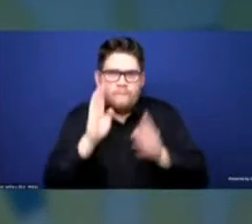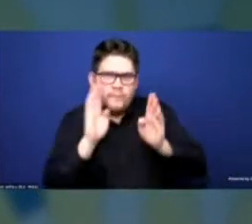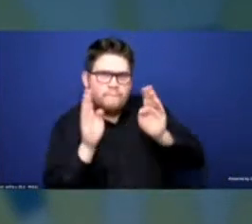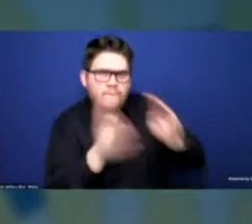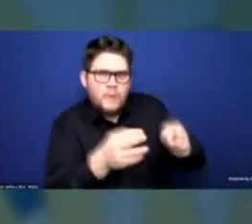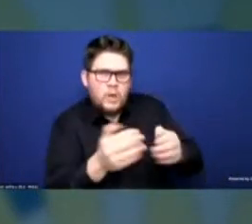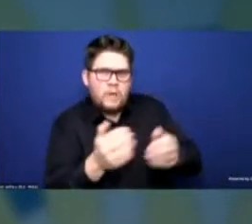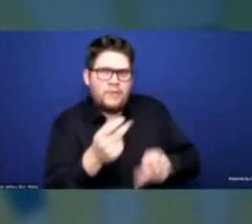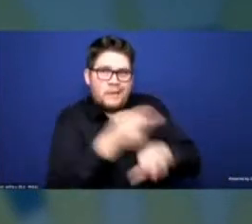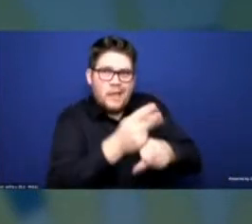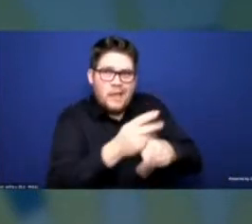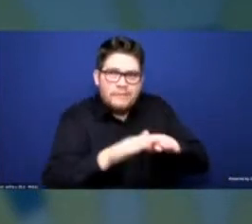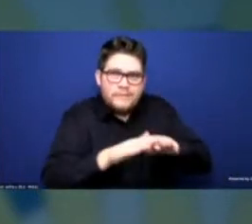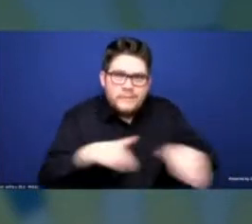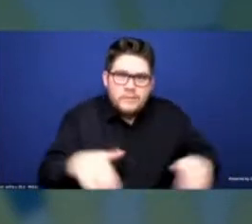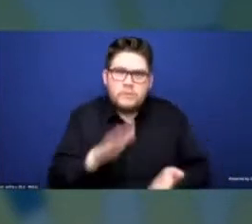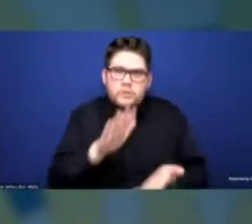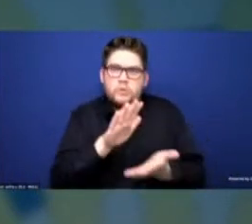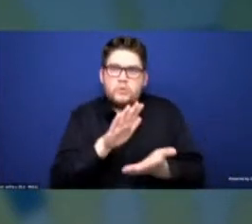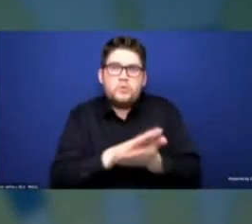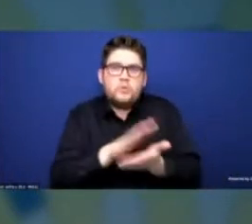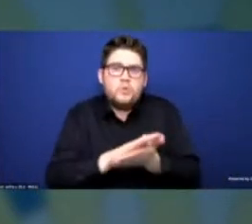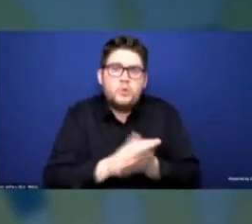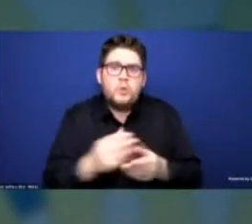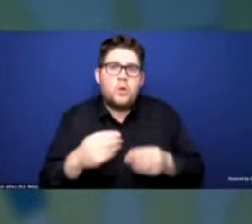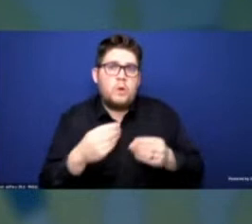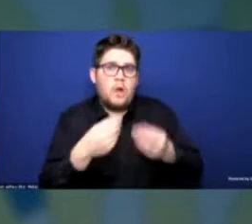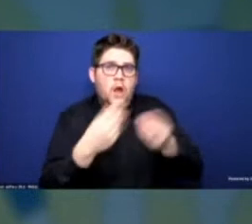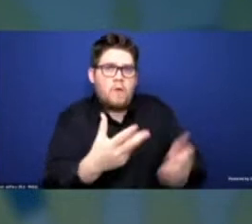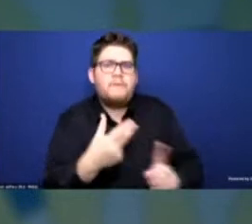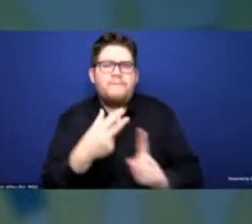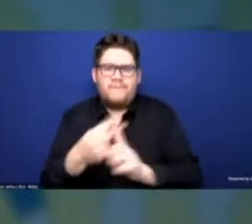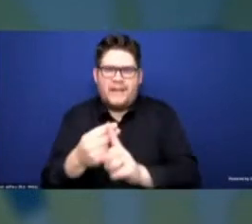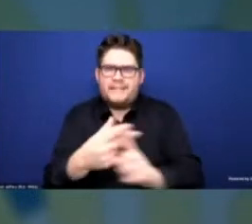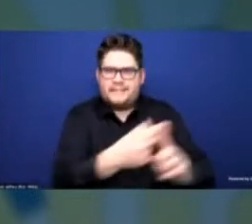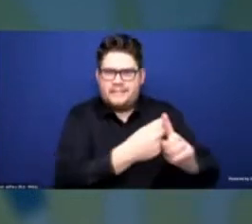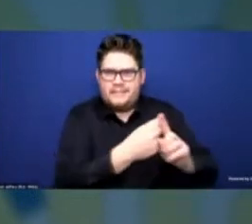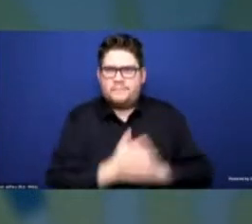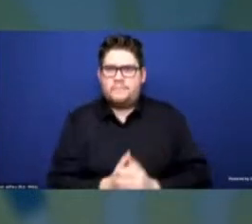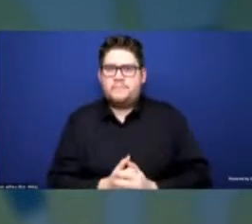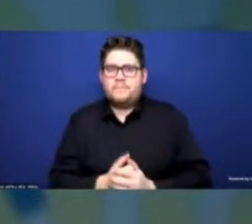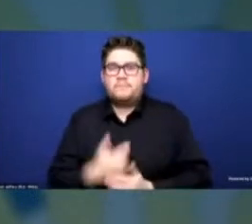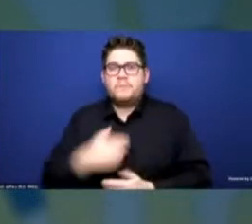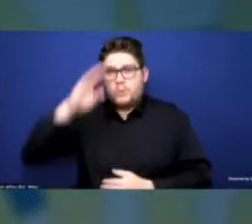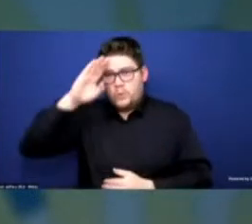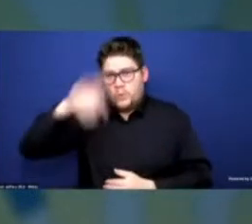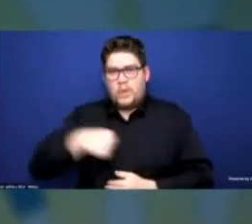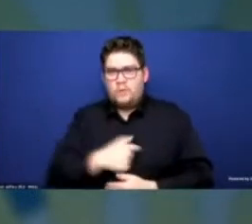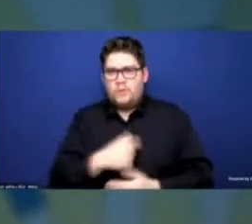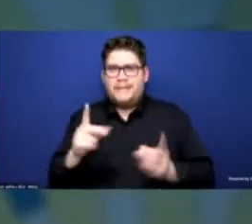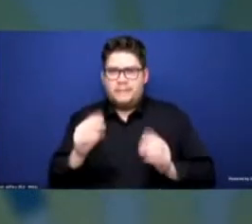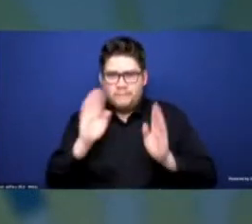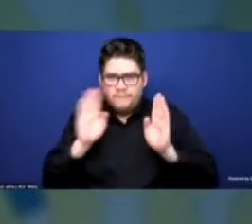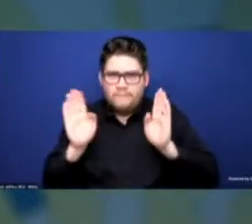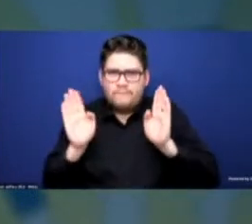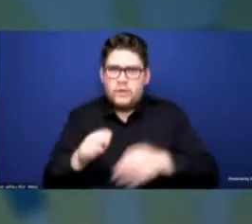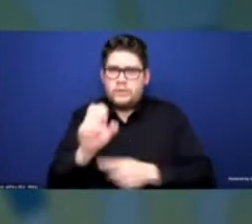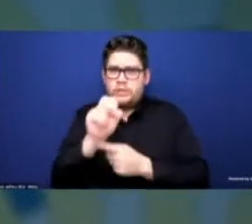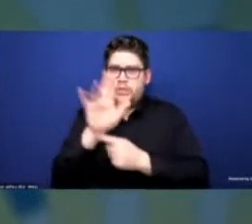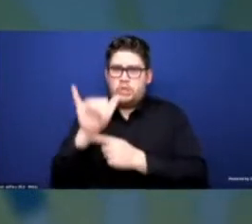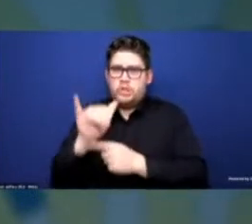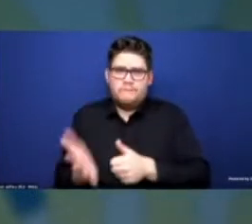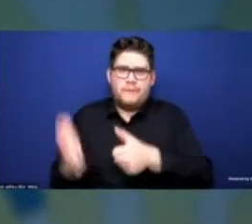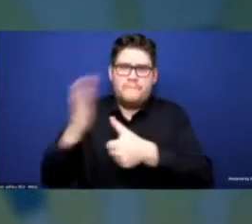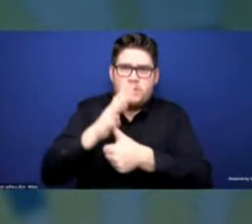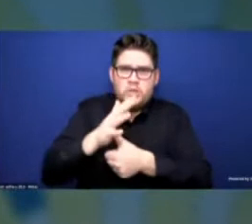we started in Surrey with the Surrey School District for these very reasons, that we know that the risks index of 那么据 transmission 我 in 知 the 道呢，我 communities are 我自 highest 己